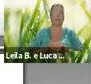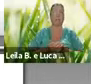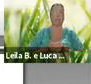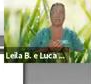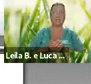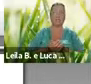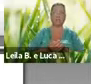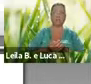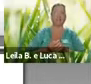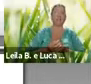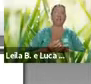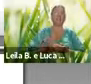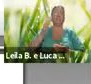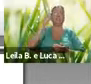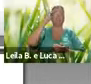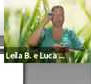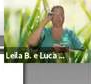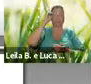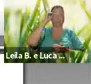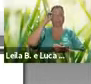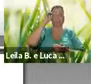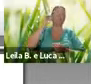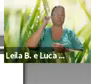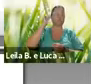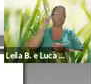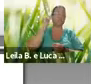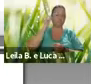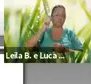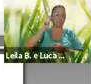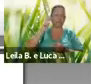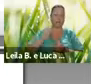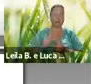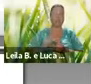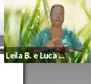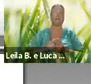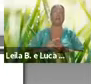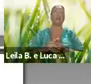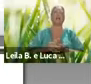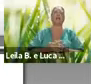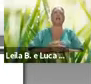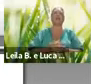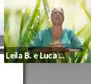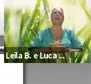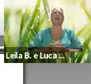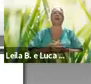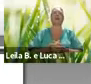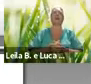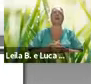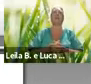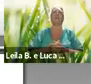si costringe alla meditazione, anche se veloce. Loro si sono messi a ragionare.